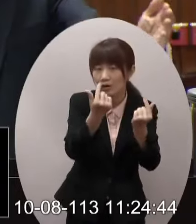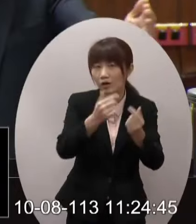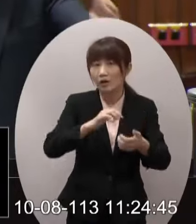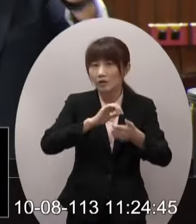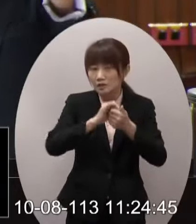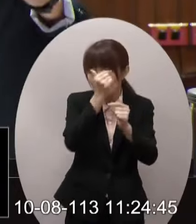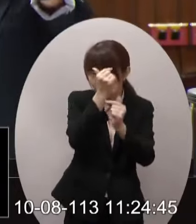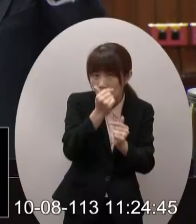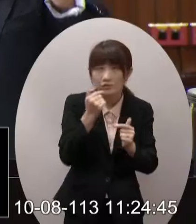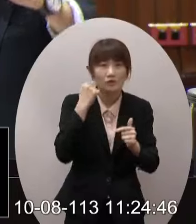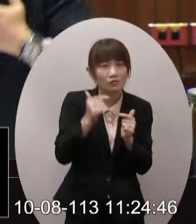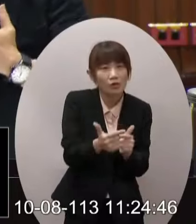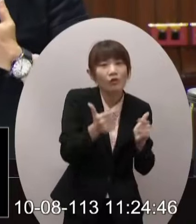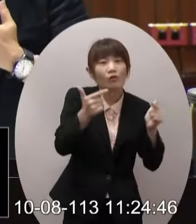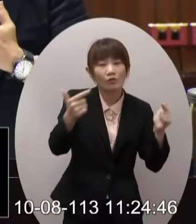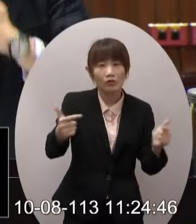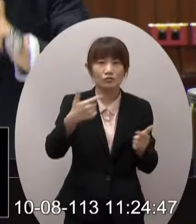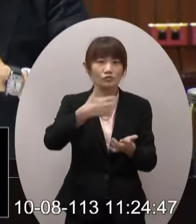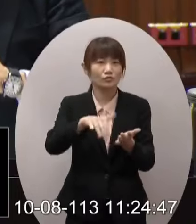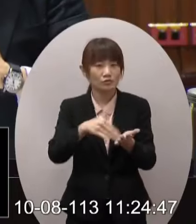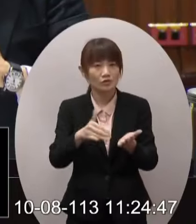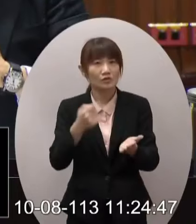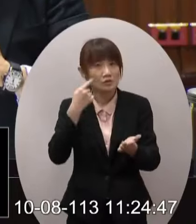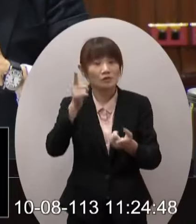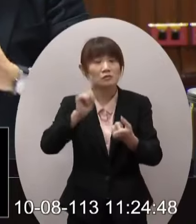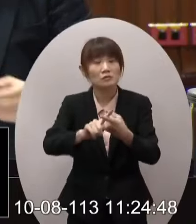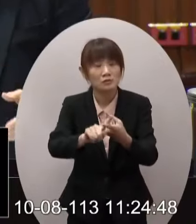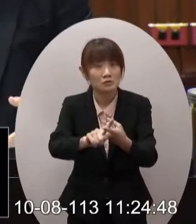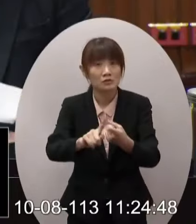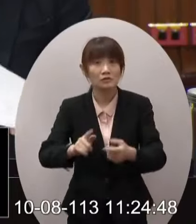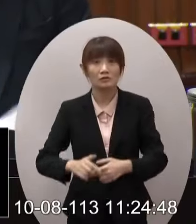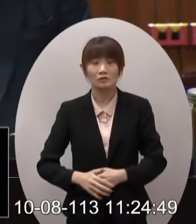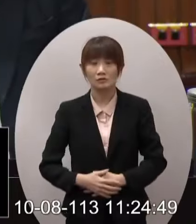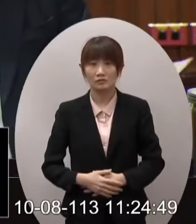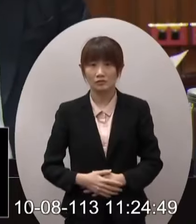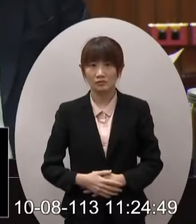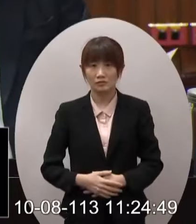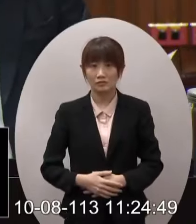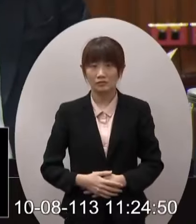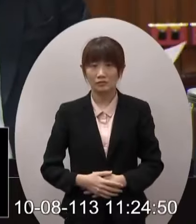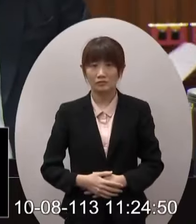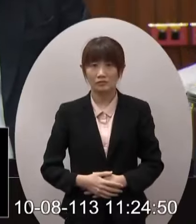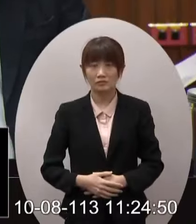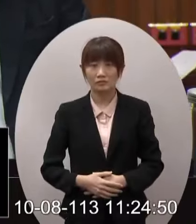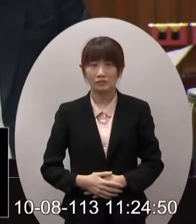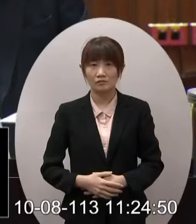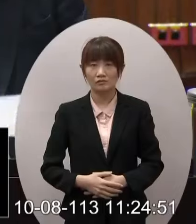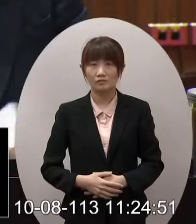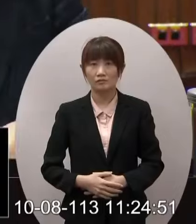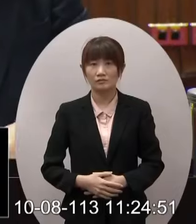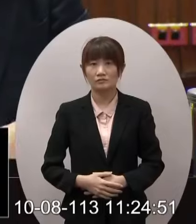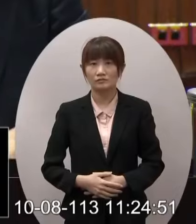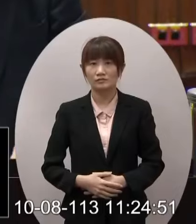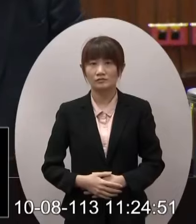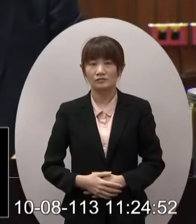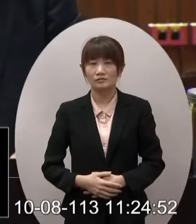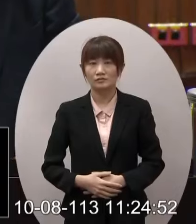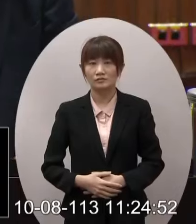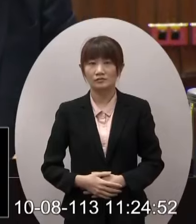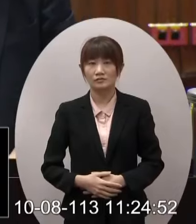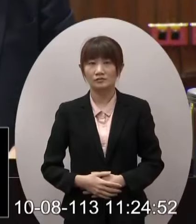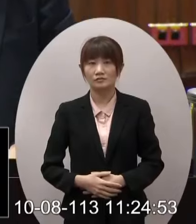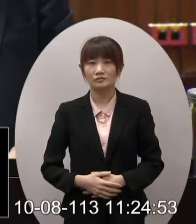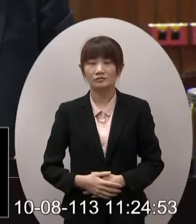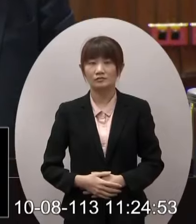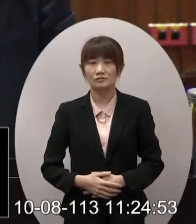准又放更宽。 那另外一个、 这个、是好。好，这个是对。 另外，在165进来报进来的时候，就是报案人他的主观上认定